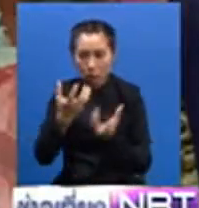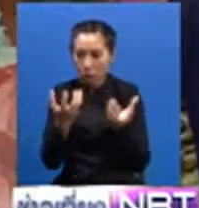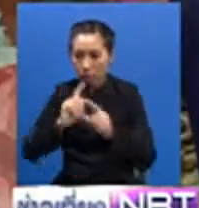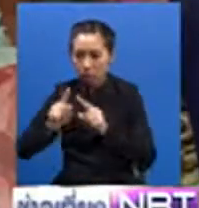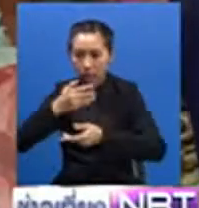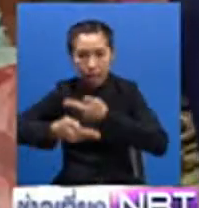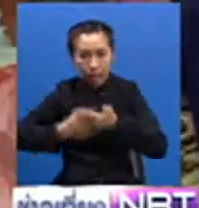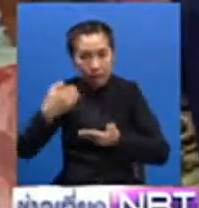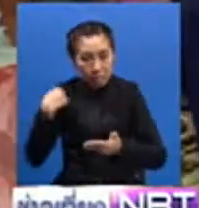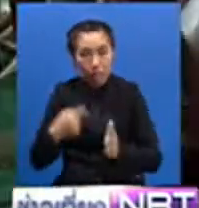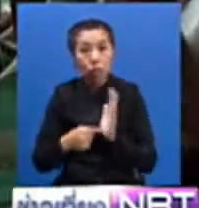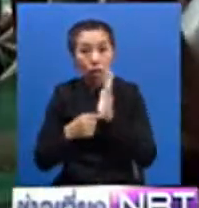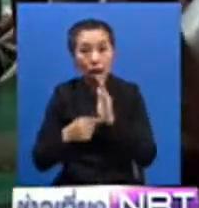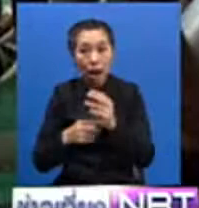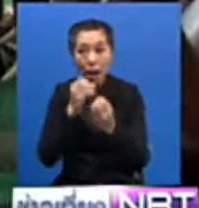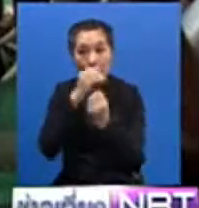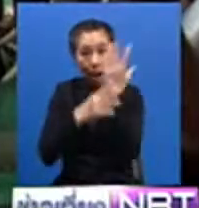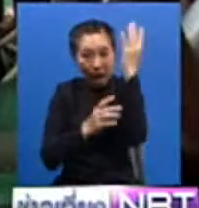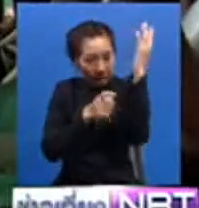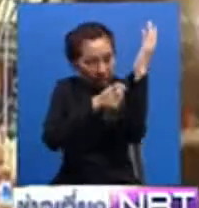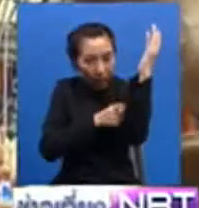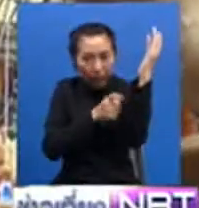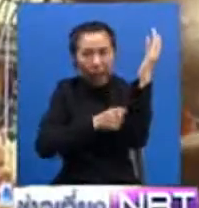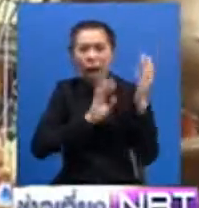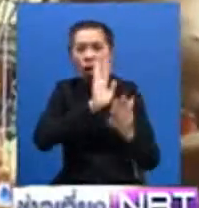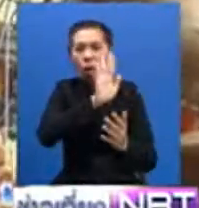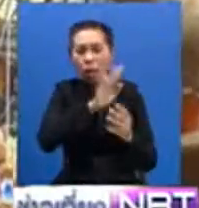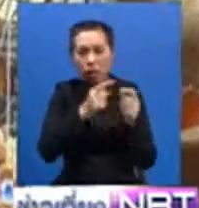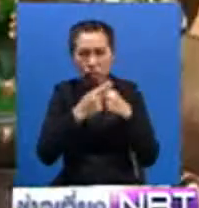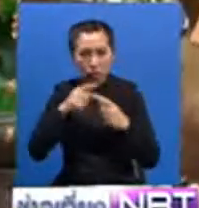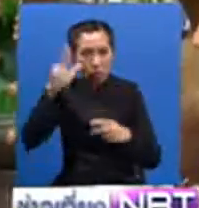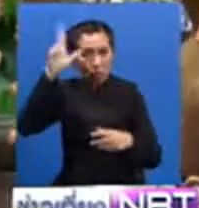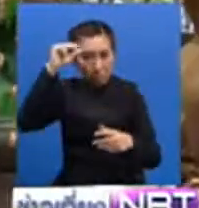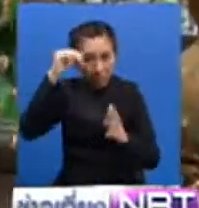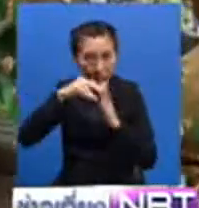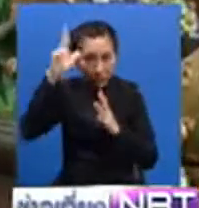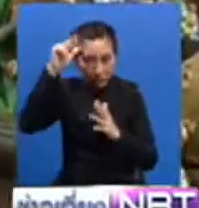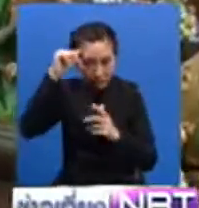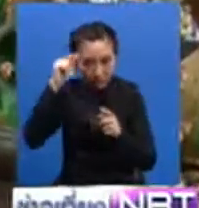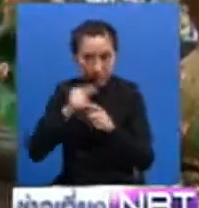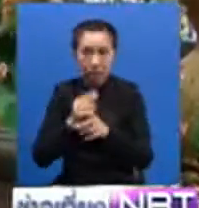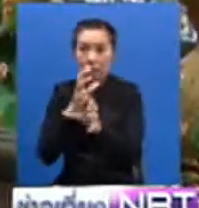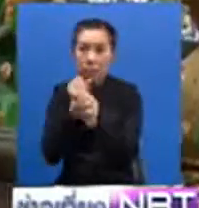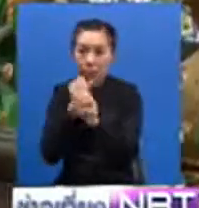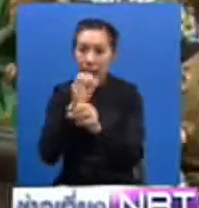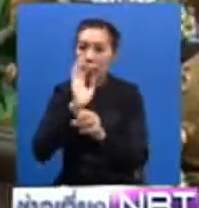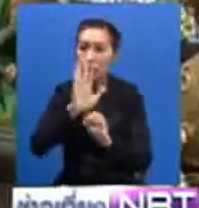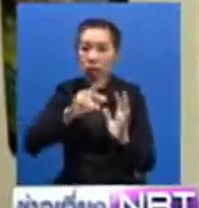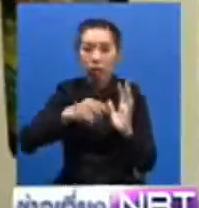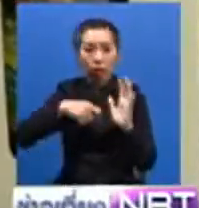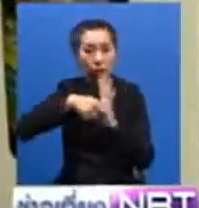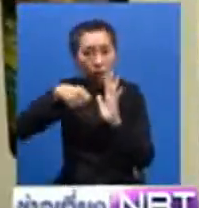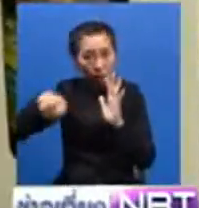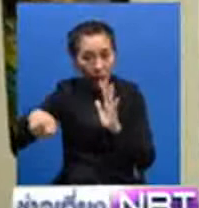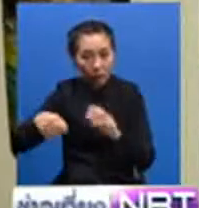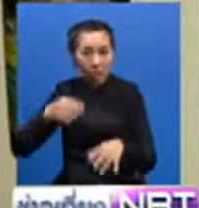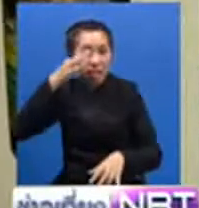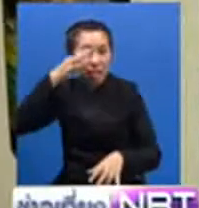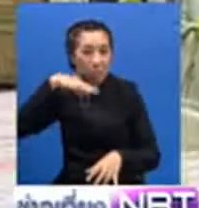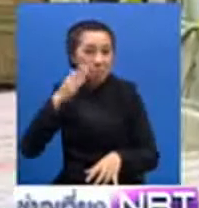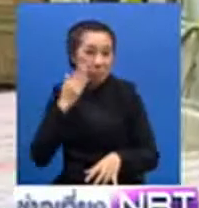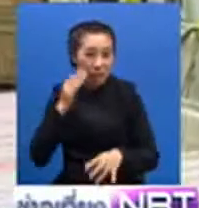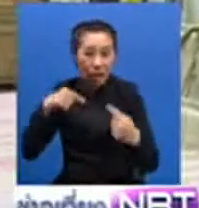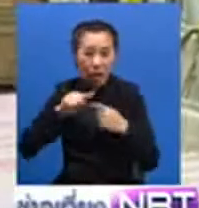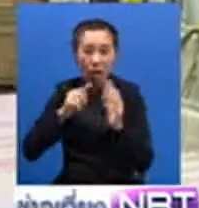ทอาทิไม้แกะสลักจากจังหวัดลำปางเครื่องปั้นดินเผาจากจังหวัดนครราชสีมาน้ำผึ้งเดือน5จากจังหวัดเล